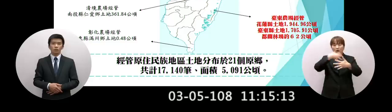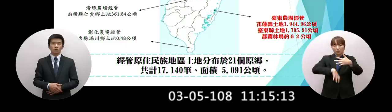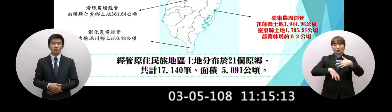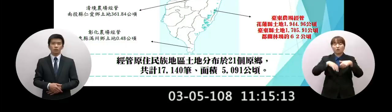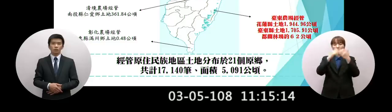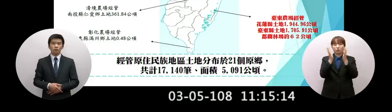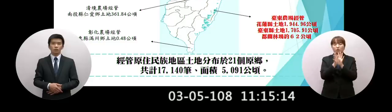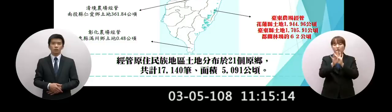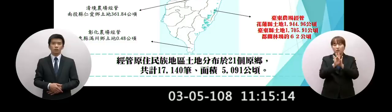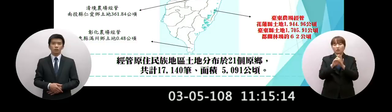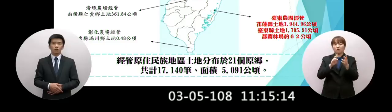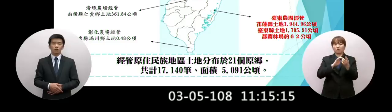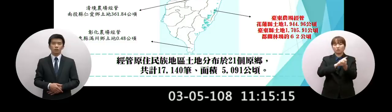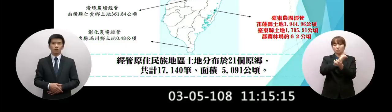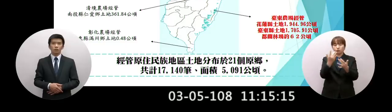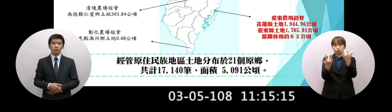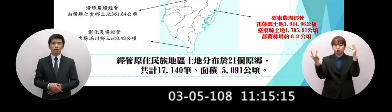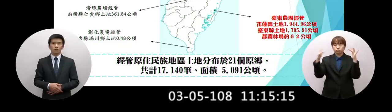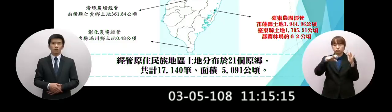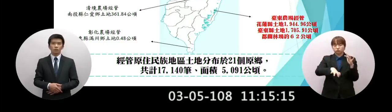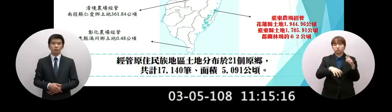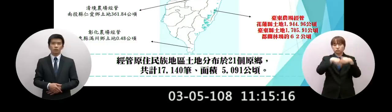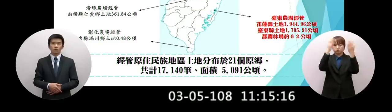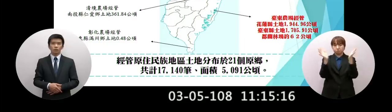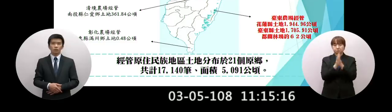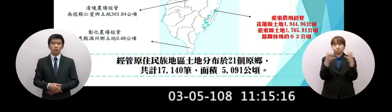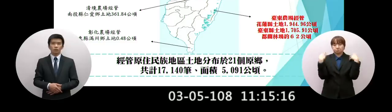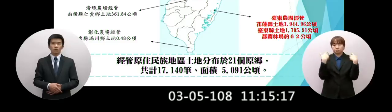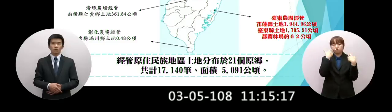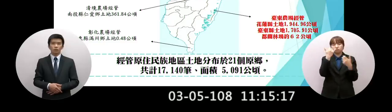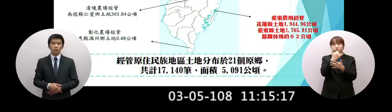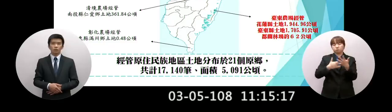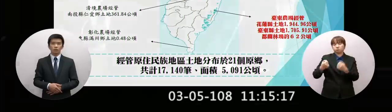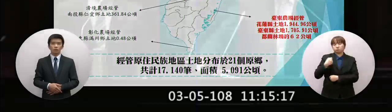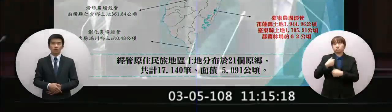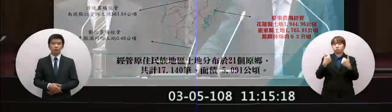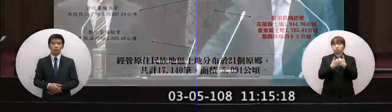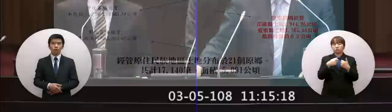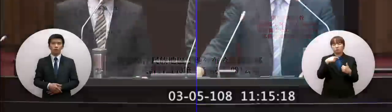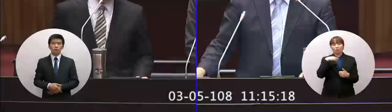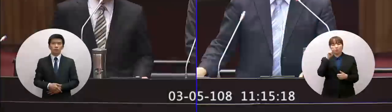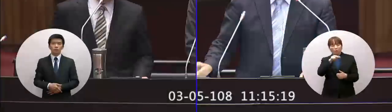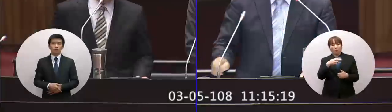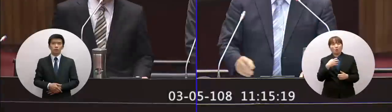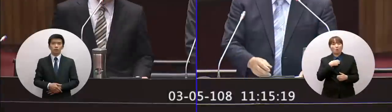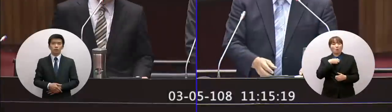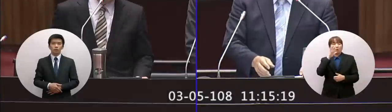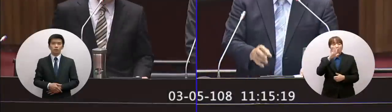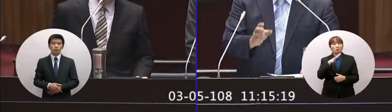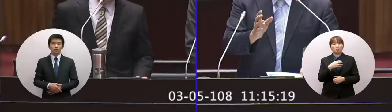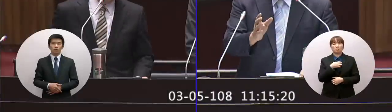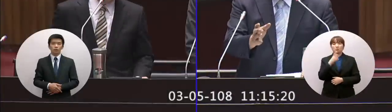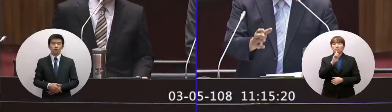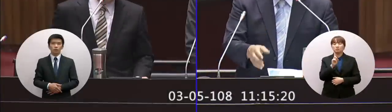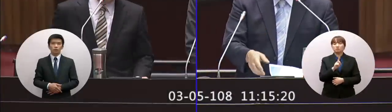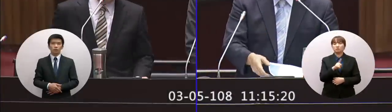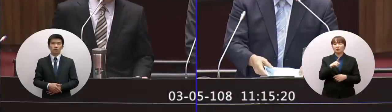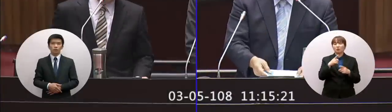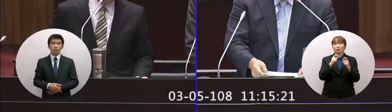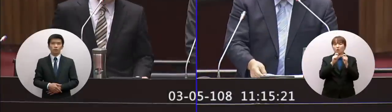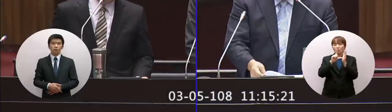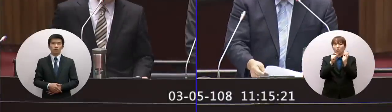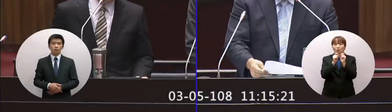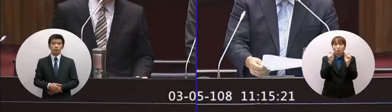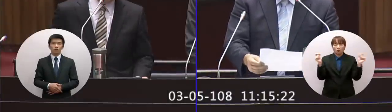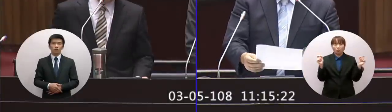场，都是退服会目前在管理。我看了也是心惊胆跳的。我们经过了那么